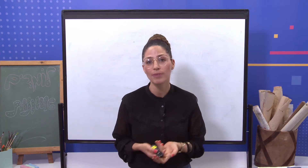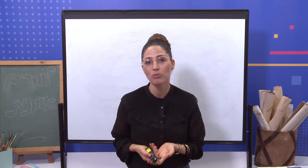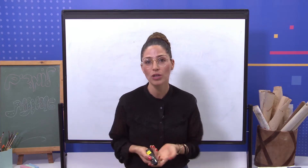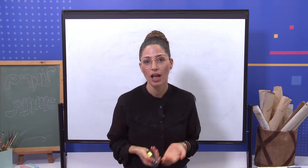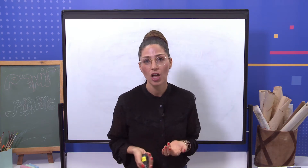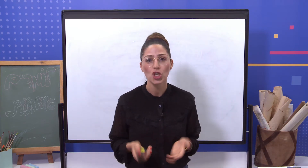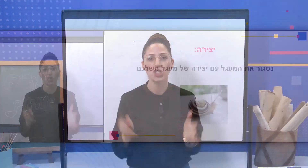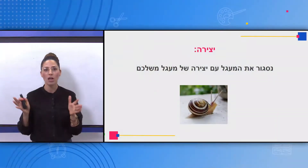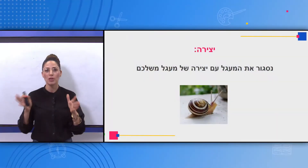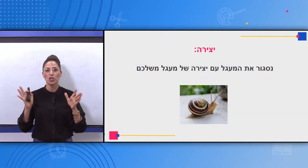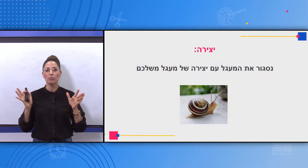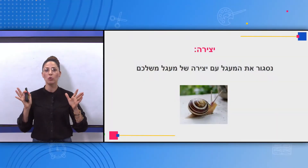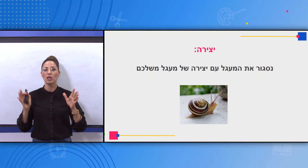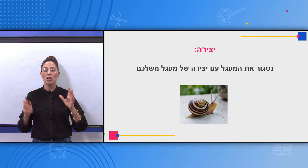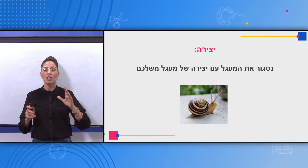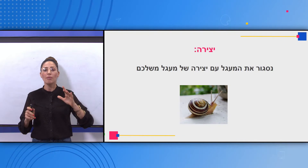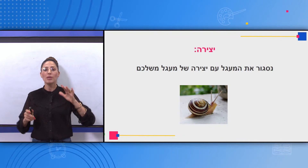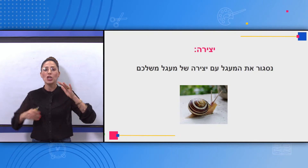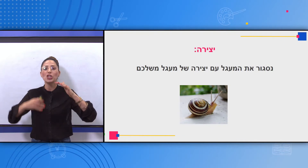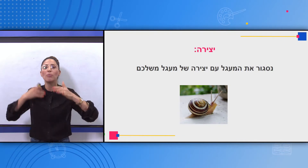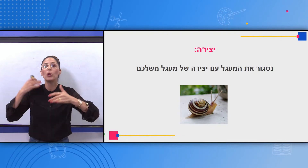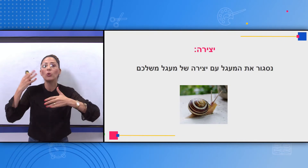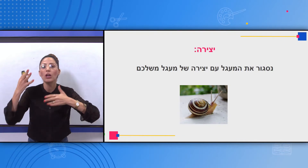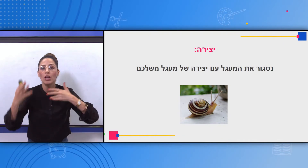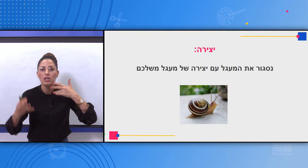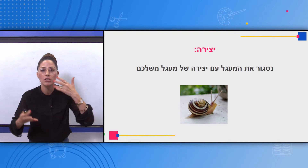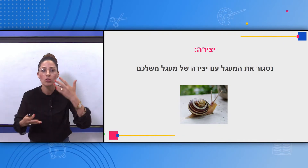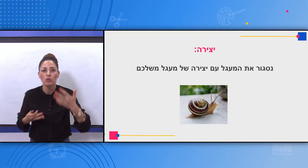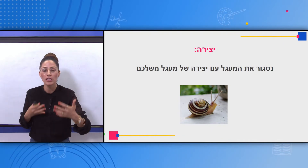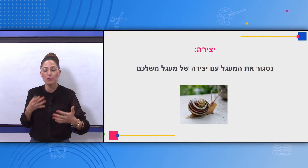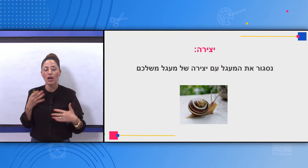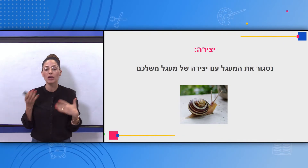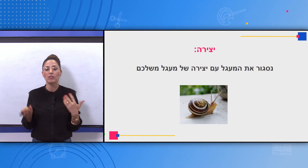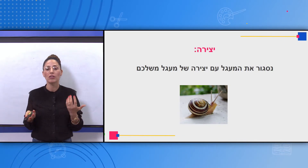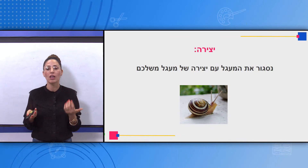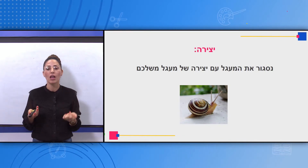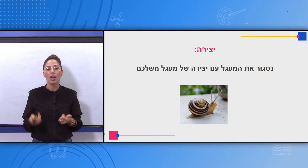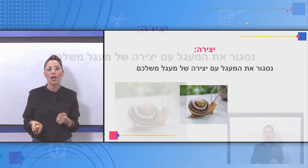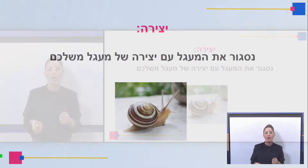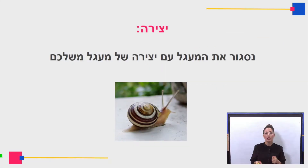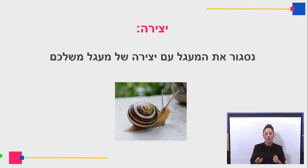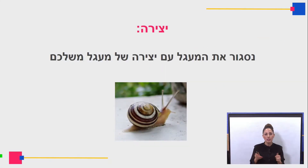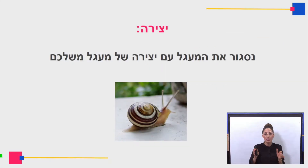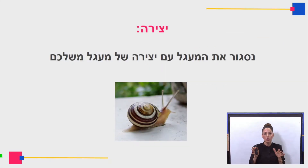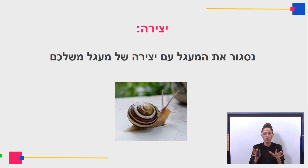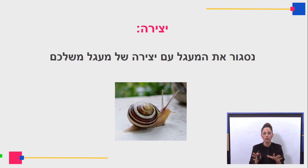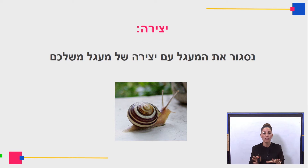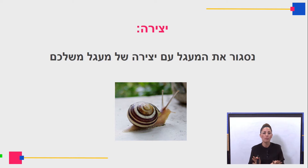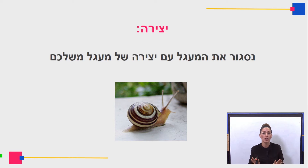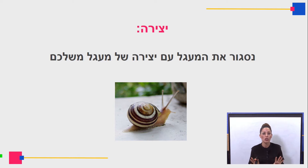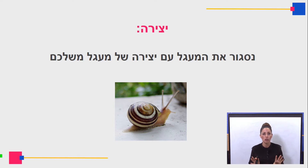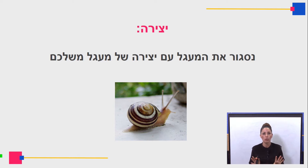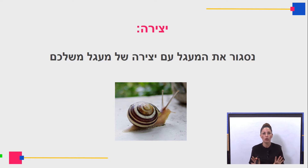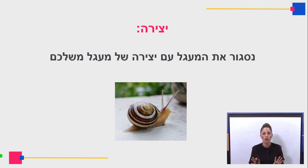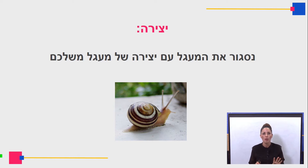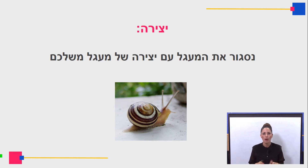השבלול שבתמונה. שבי השבלול. גם המילה שבלול זו תנועה ספירלית. תסתכלו טוב טוב על